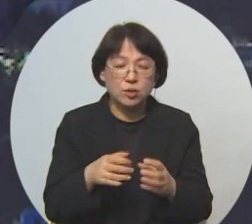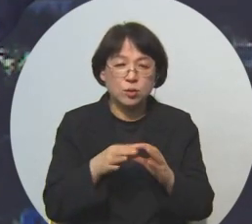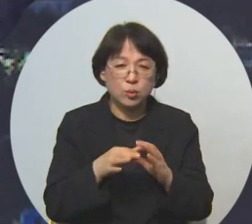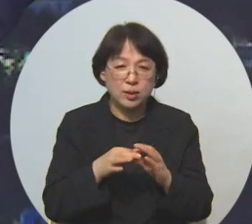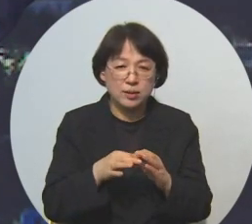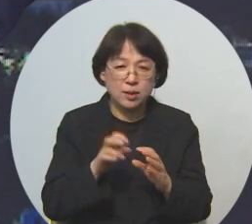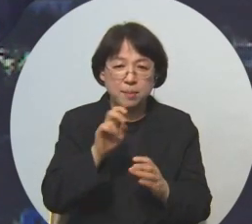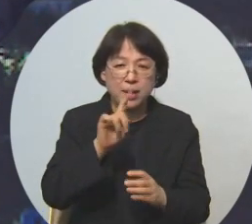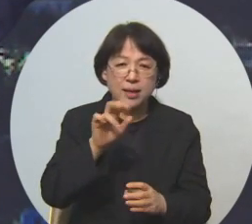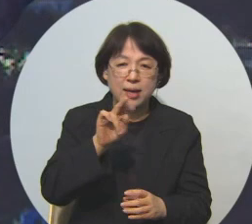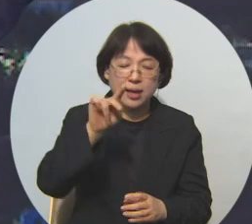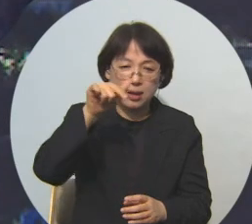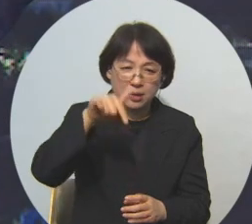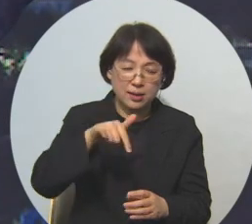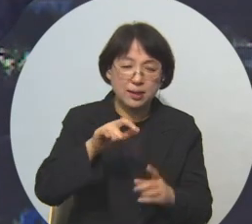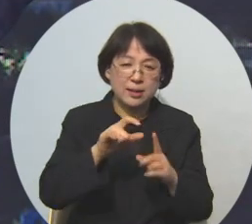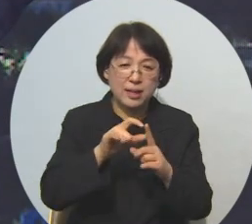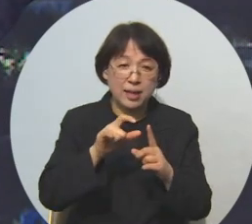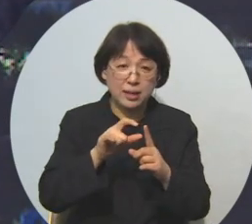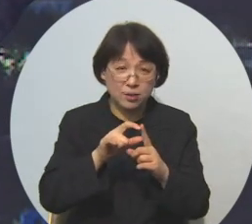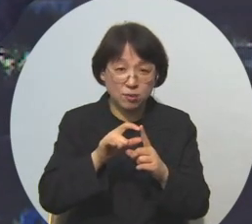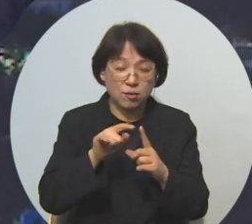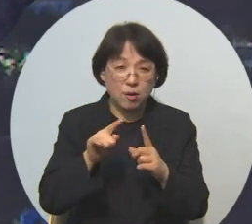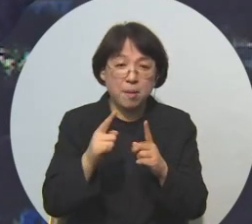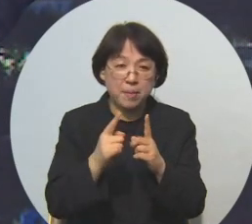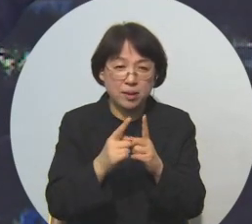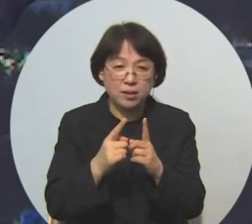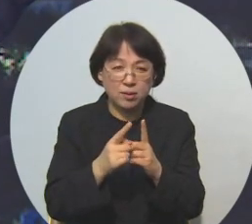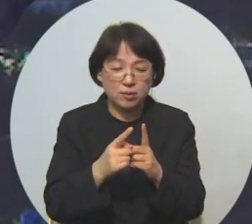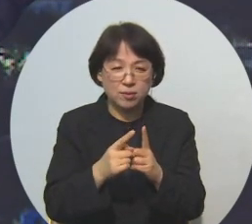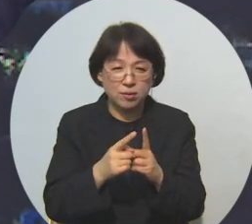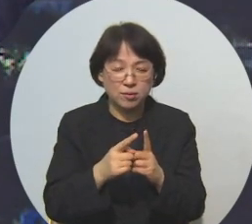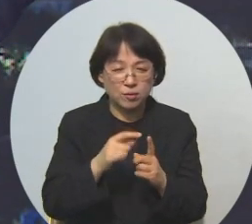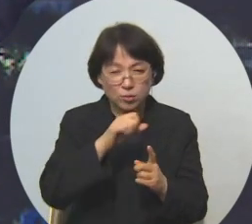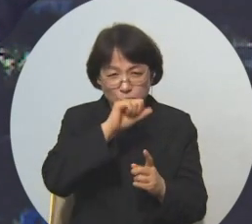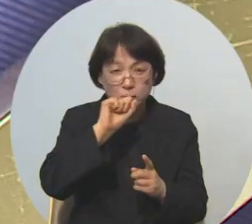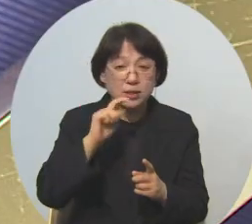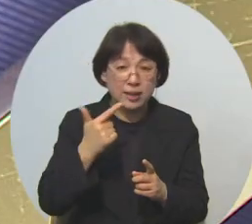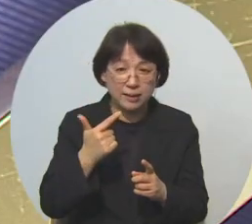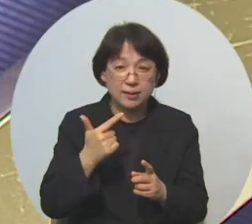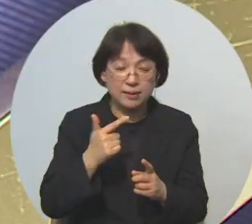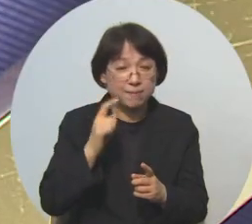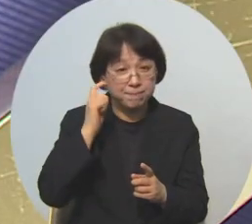단어를 쉽게 접하는 건 결코 바람직하지 않다는게 중론입니다